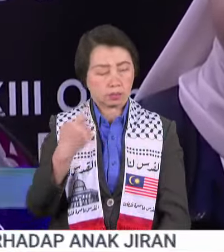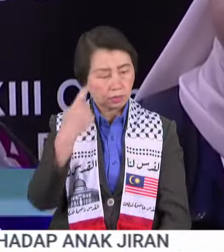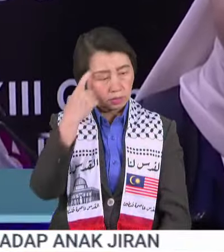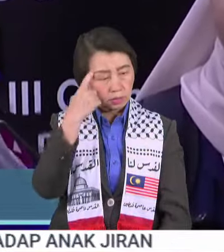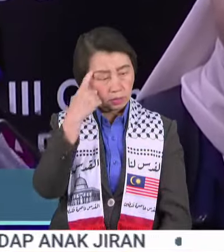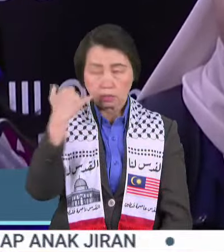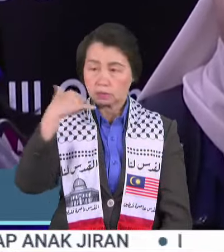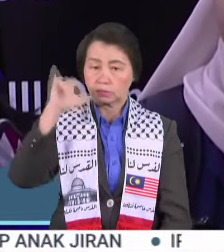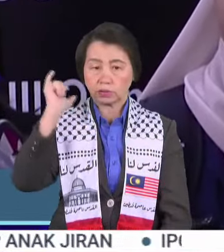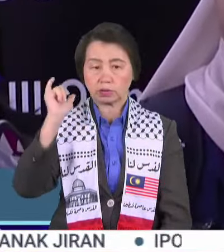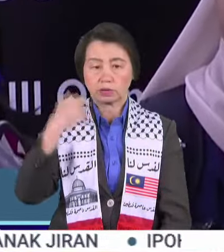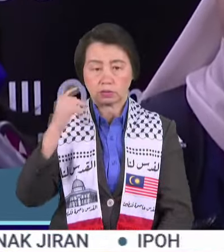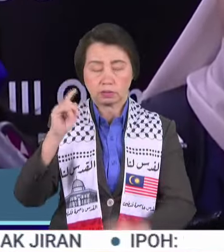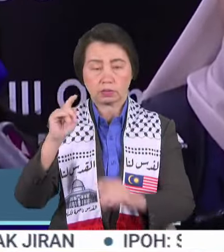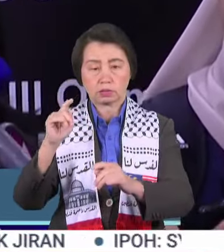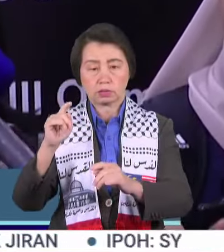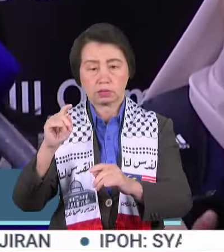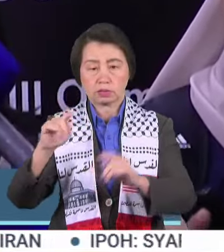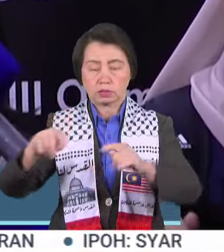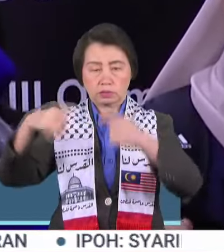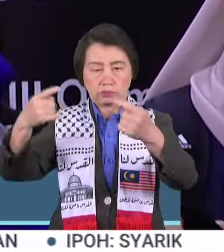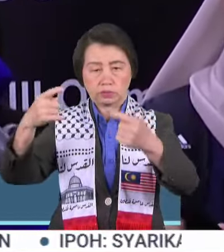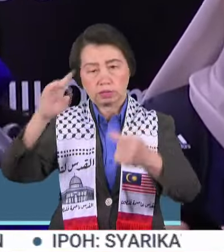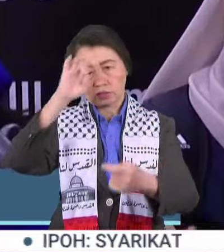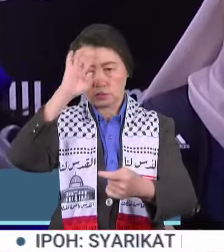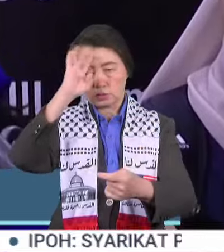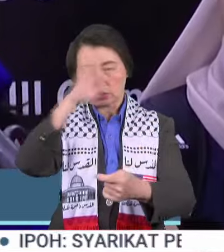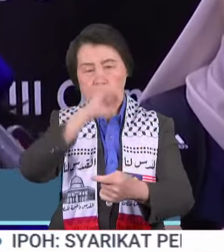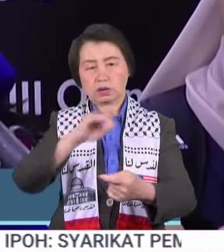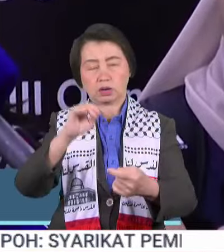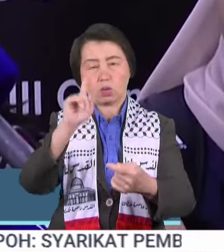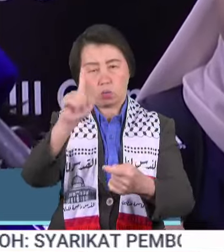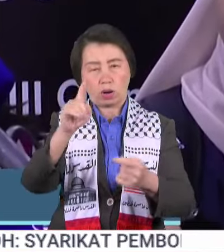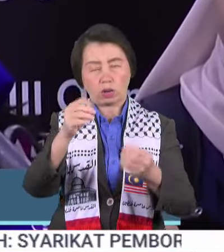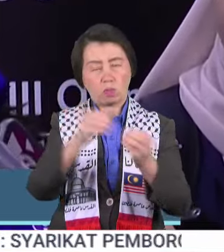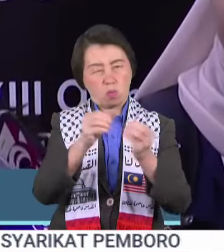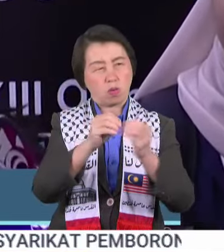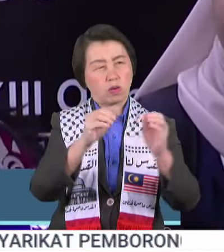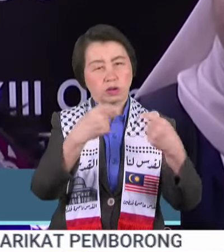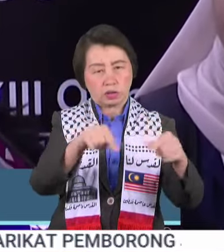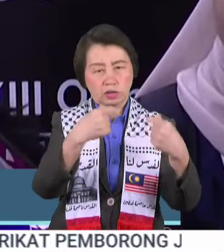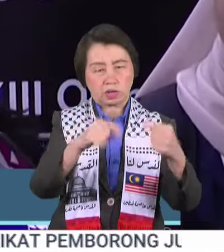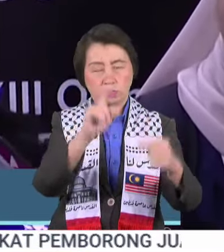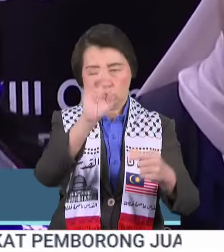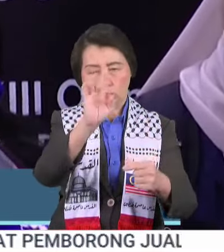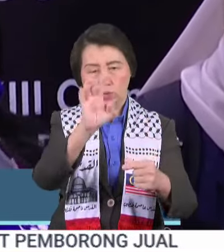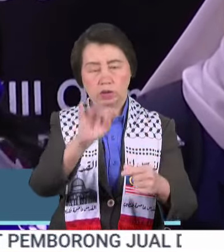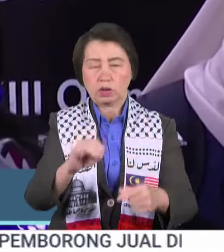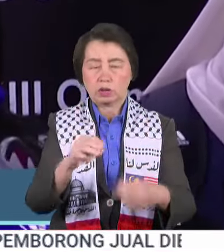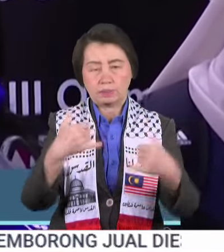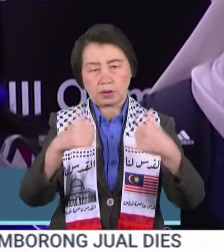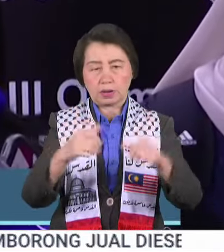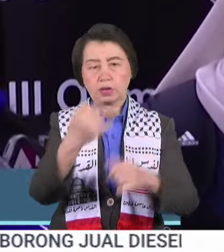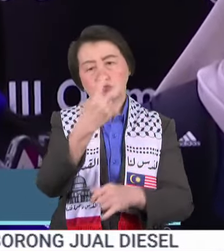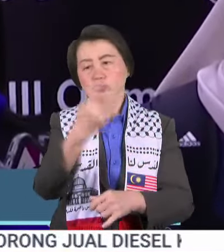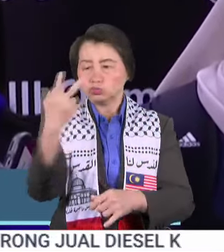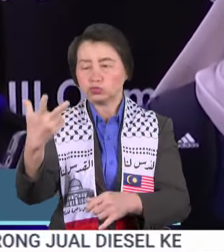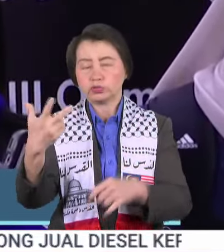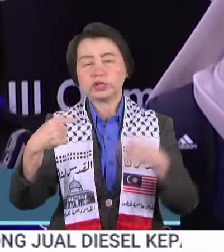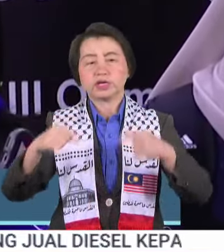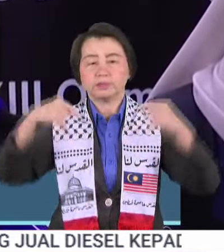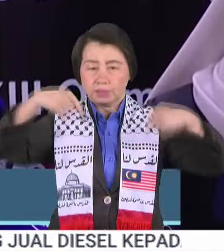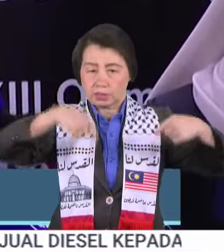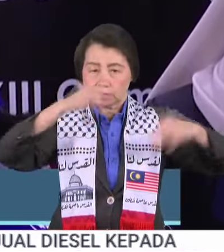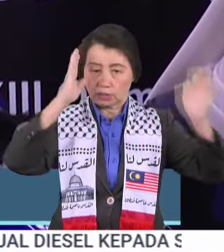I think yesterday we have final India and one or more two more games, yeah, two games. Play two or three games here